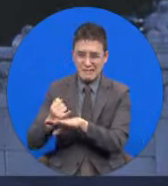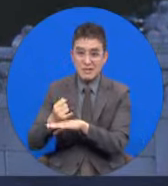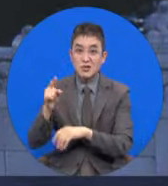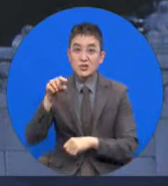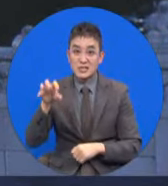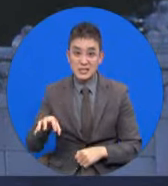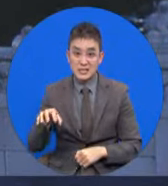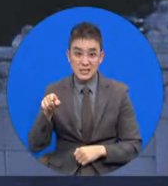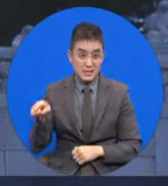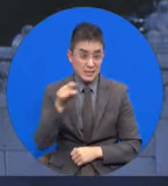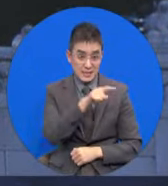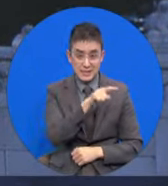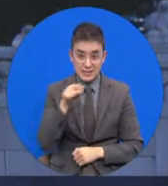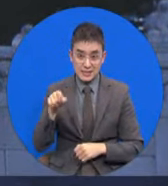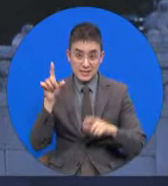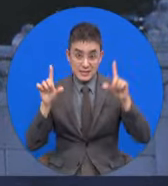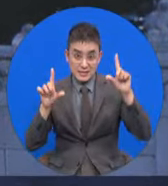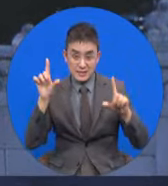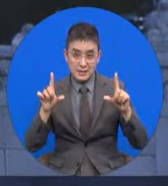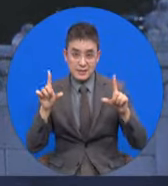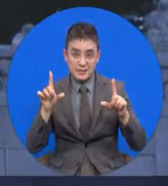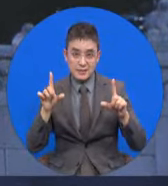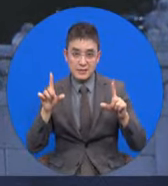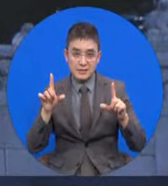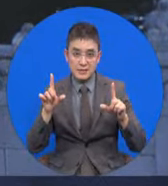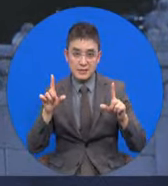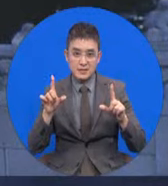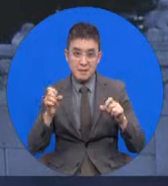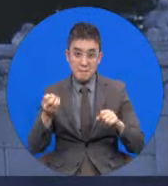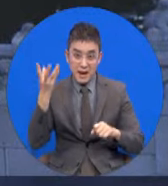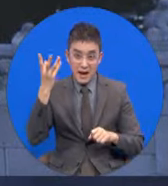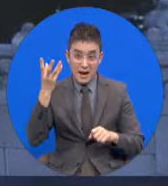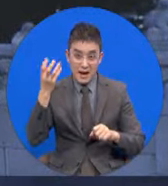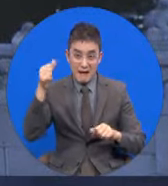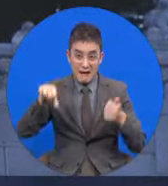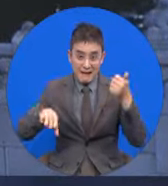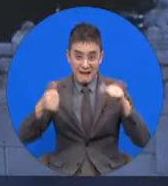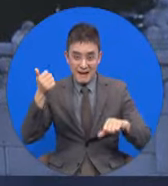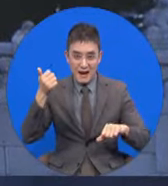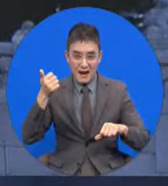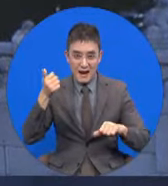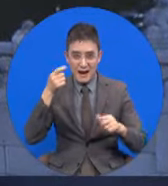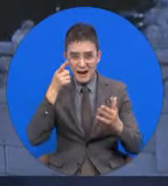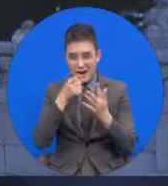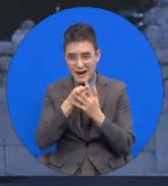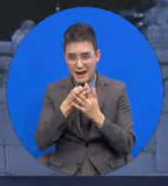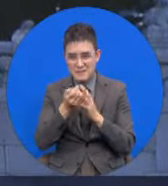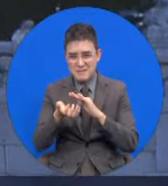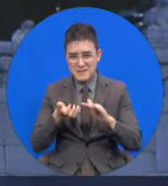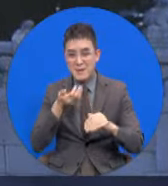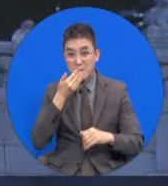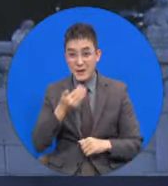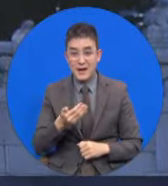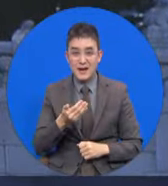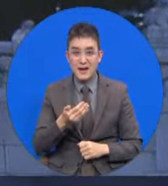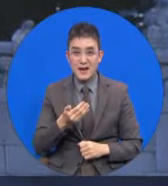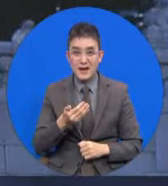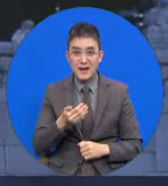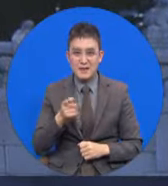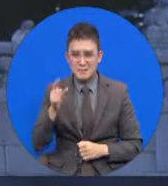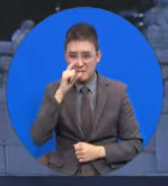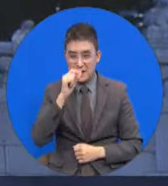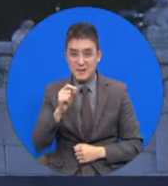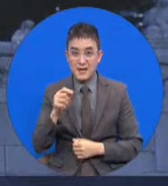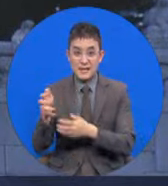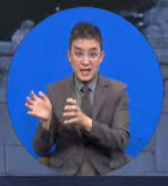사실 이거에 따라서도 민감하게 영향을 줍니다. 뭐라 지금 제가 말씀드릴 순 없지만 민감한 영향을 각 당이 갖고 있기